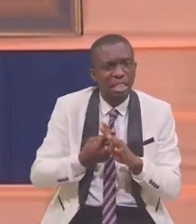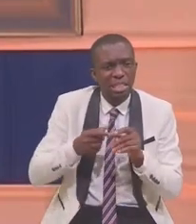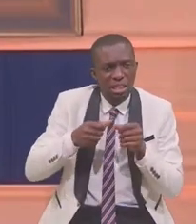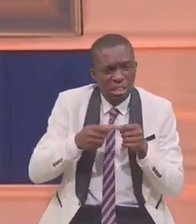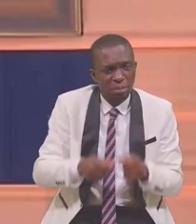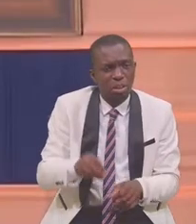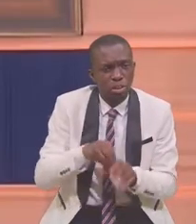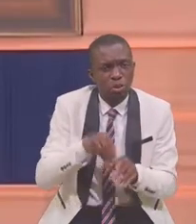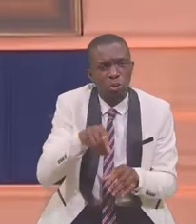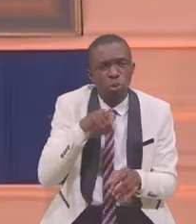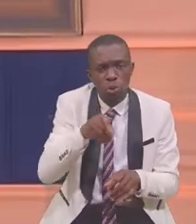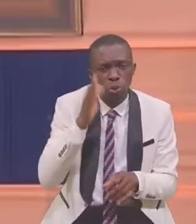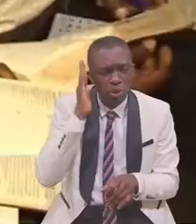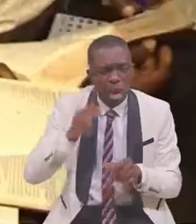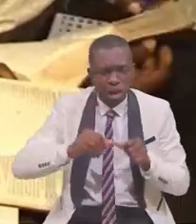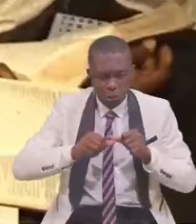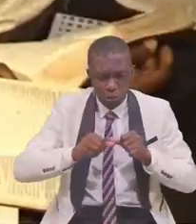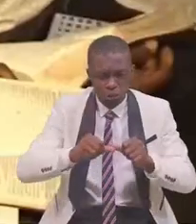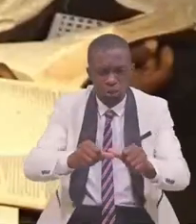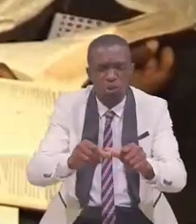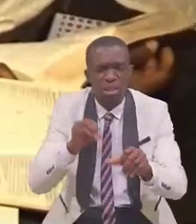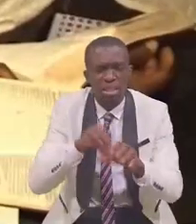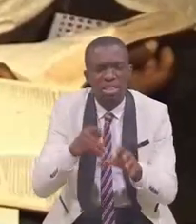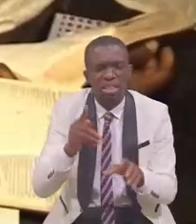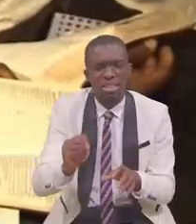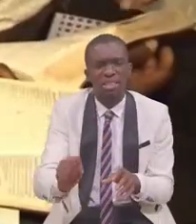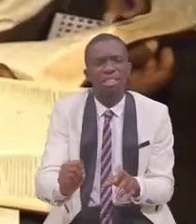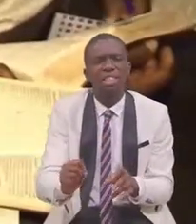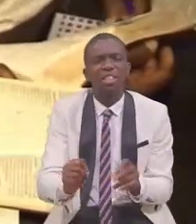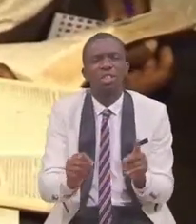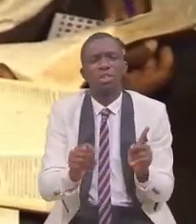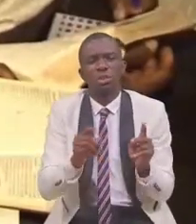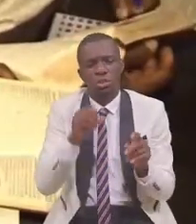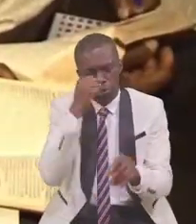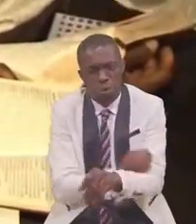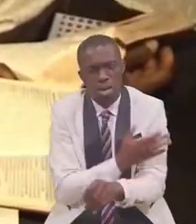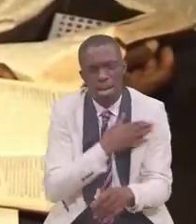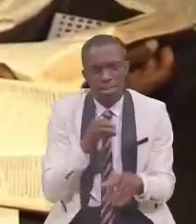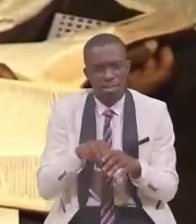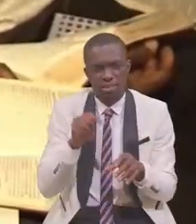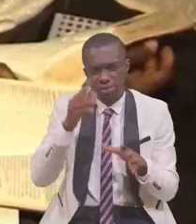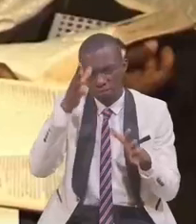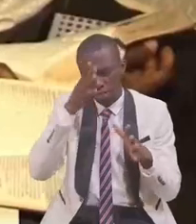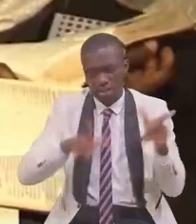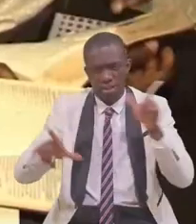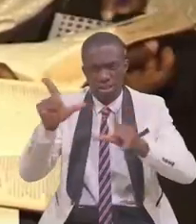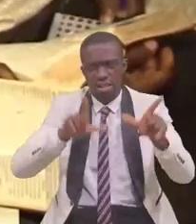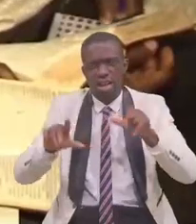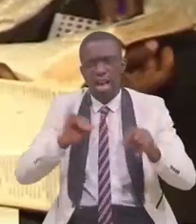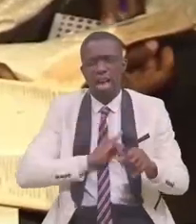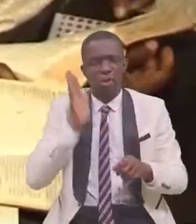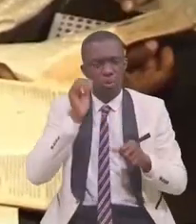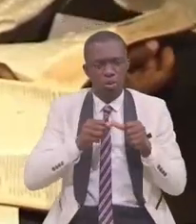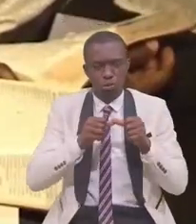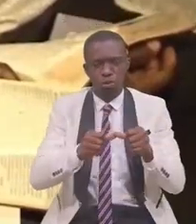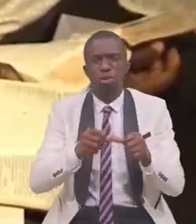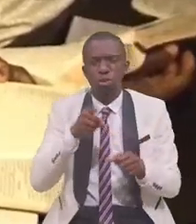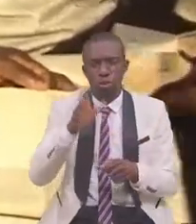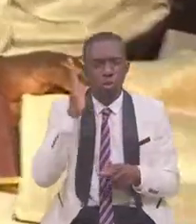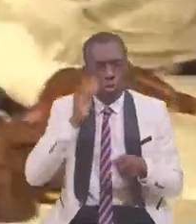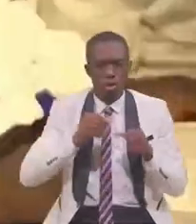Père. Je vais demeurer. Vous allez demeurer au nom de Jésus-Christ. Rien n'ôtera